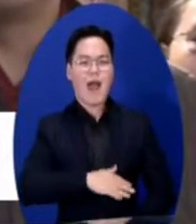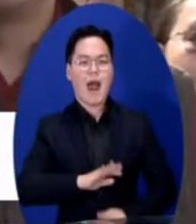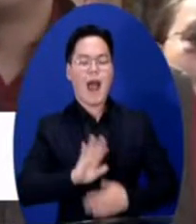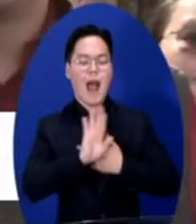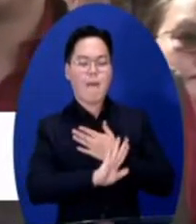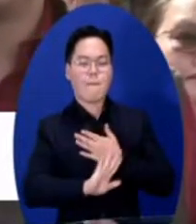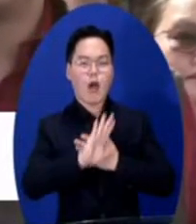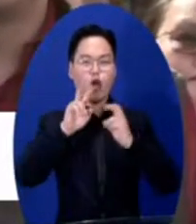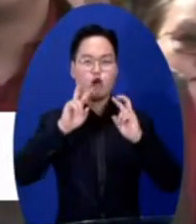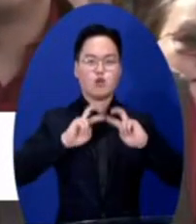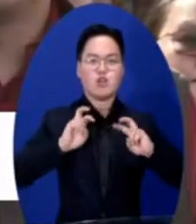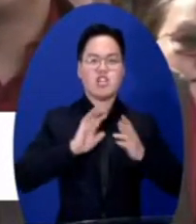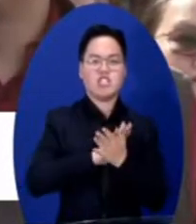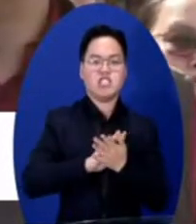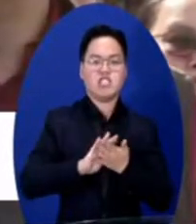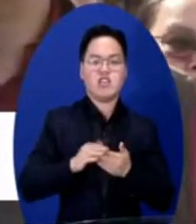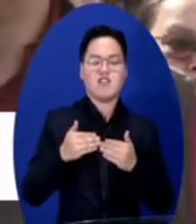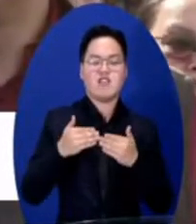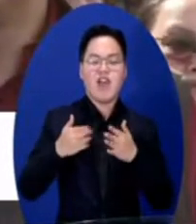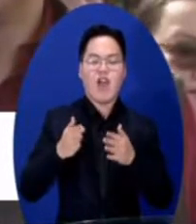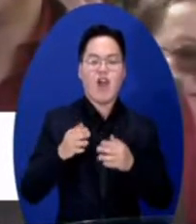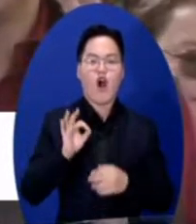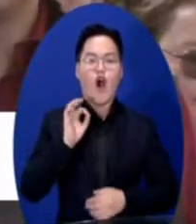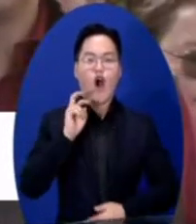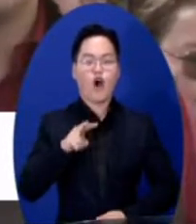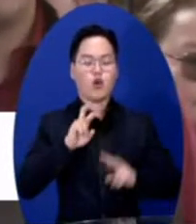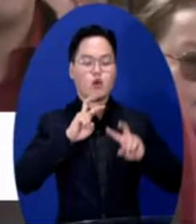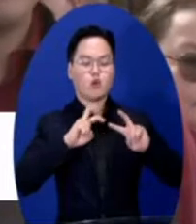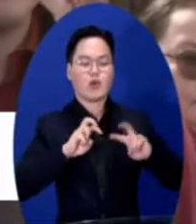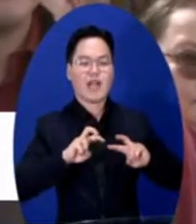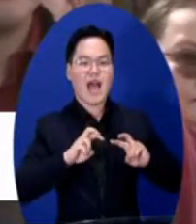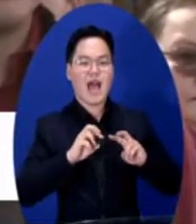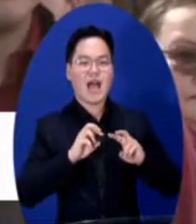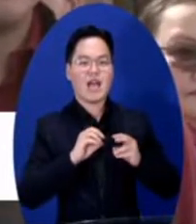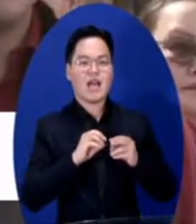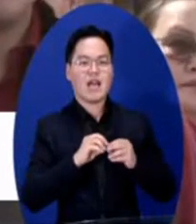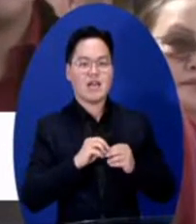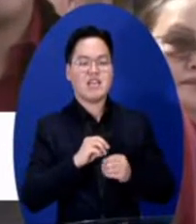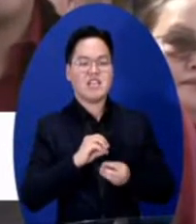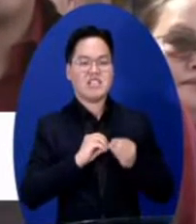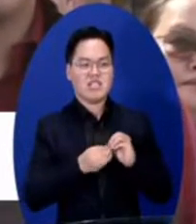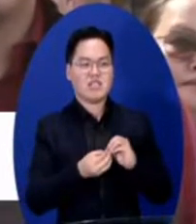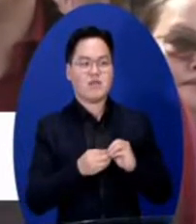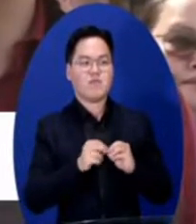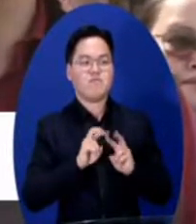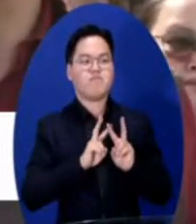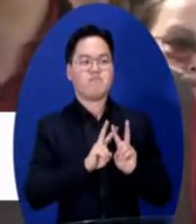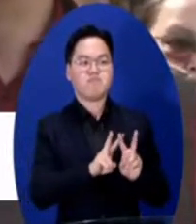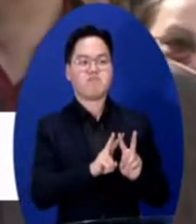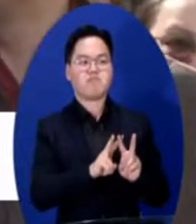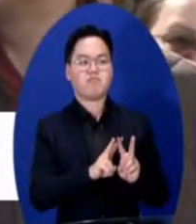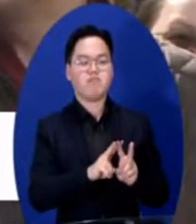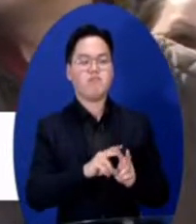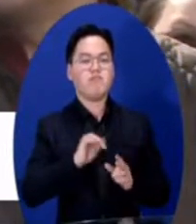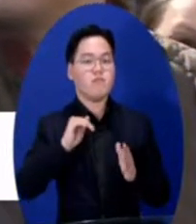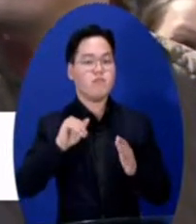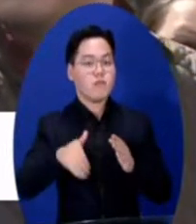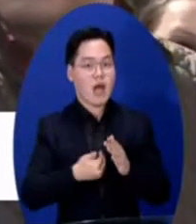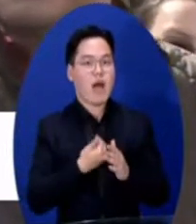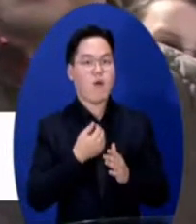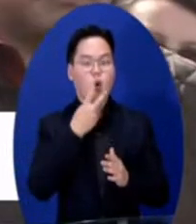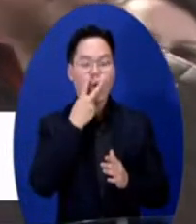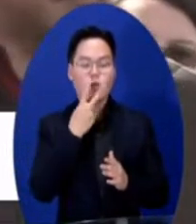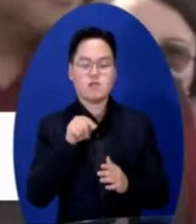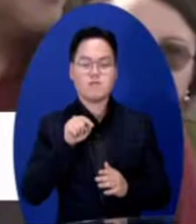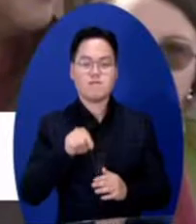хамгаалж судалж шинээр нээж илрүүлж судалгаа шинжилгээний ажлуудыг явуулж одоо янз бүрийн хэрэгсүүд одоо ухагдаад эзэнгүй